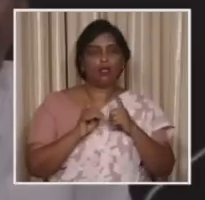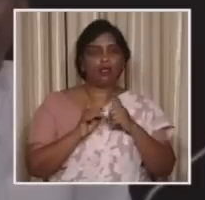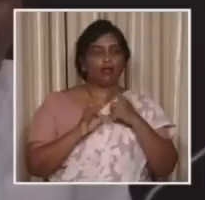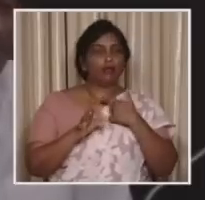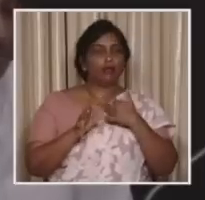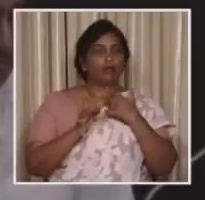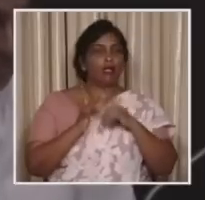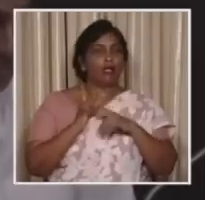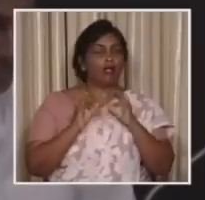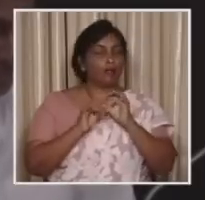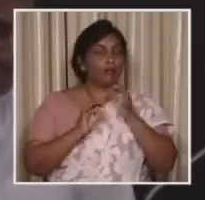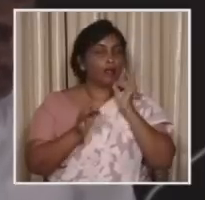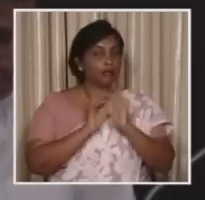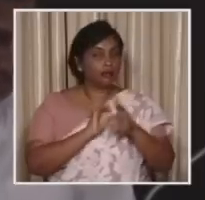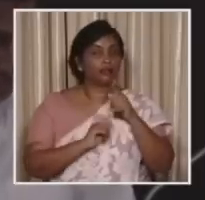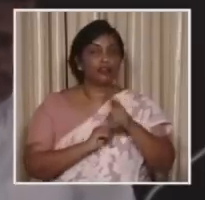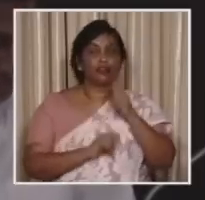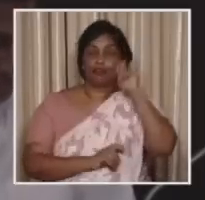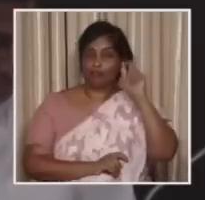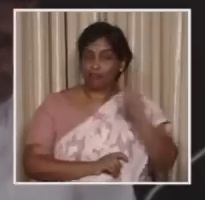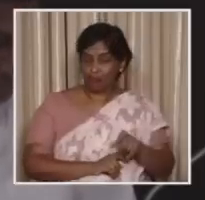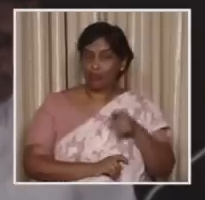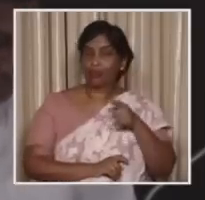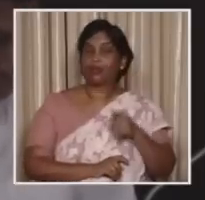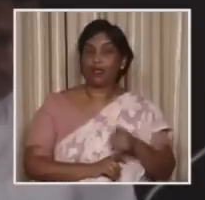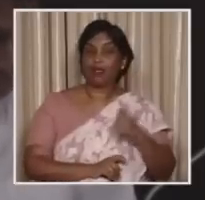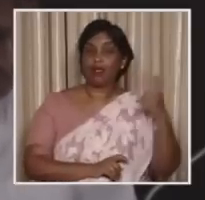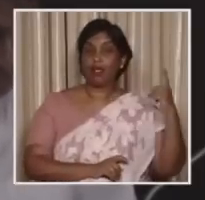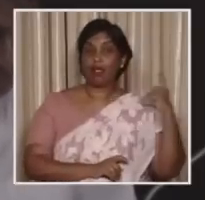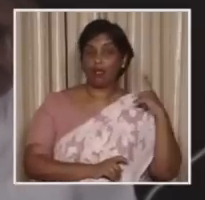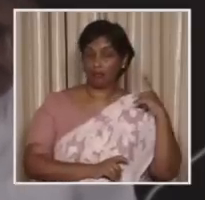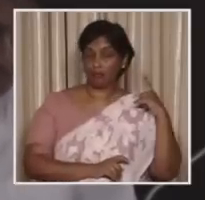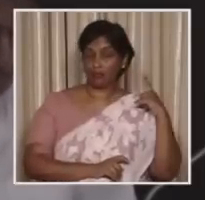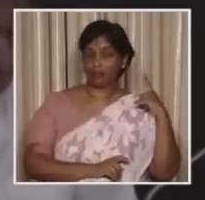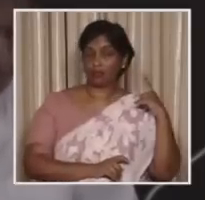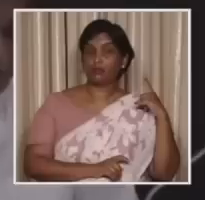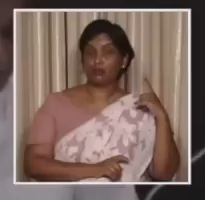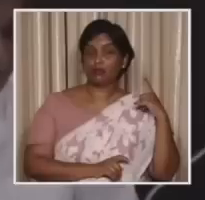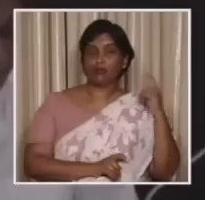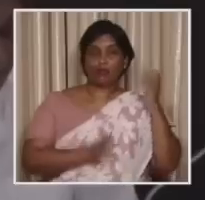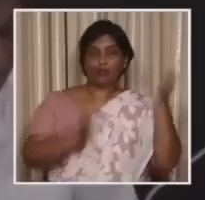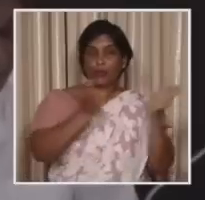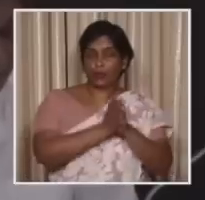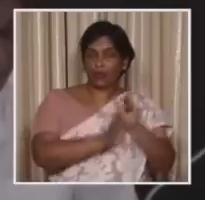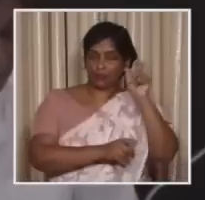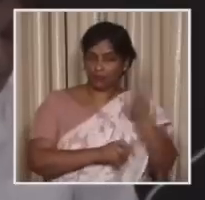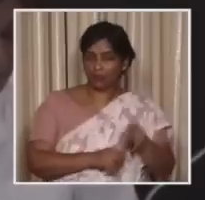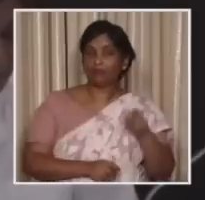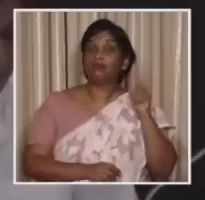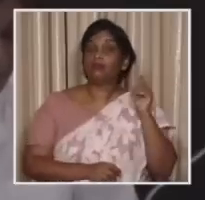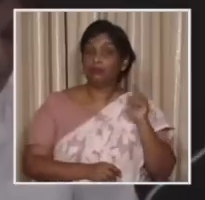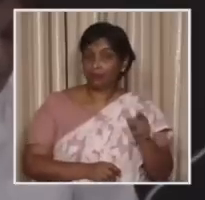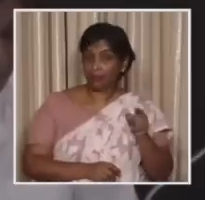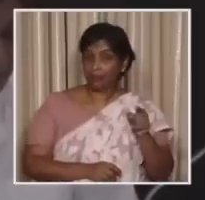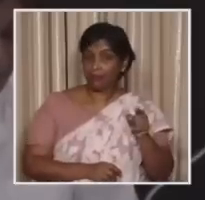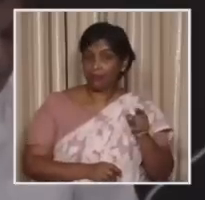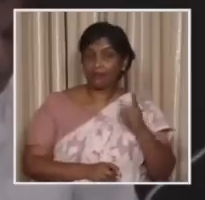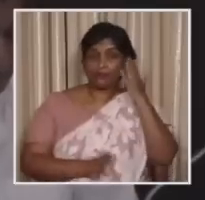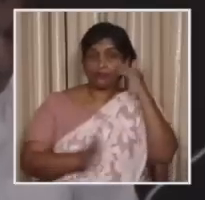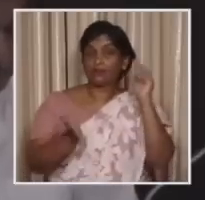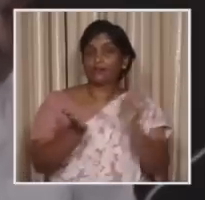හොයා ගන්නවා මේ බුද්ධාංශ නිලධාරියෙකුගේ හමුදාව සහරාන් එක කටයුතු කරපු. ඔහුගේ